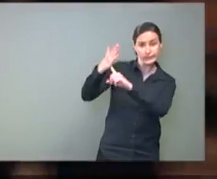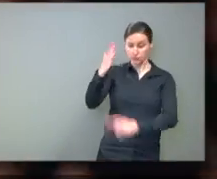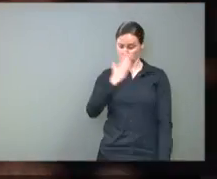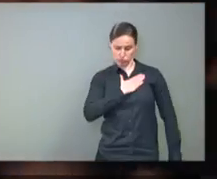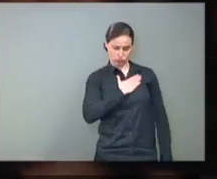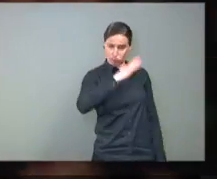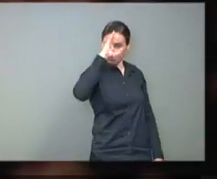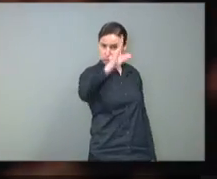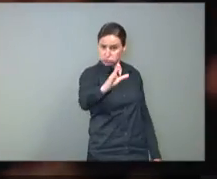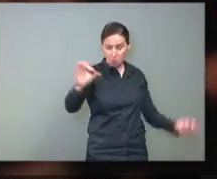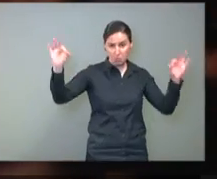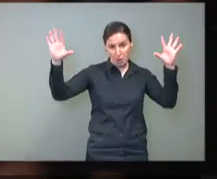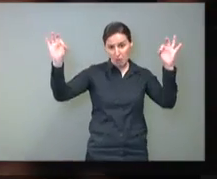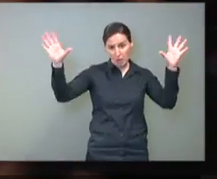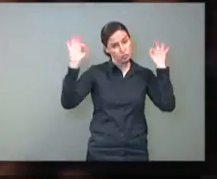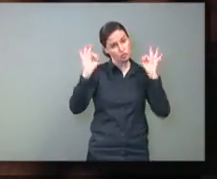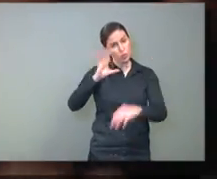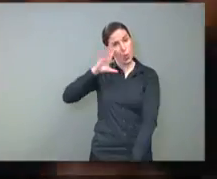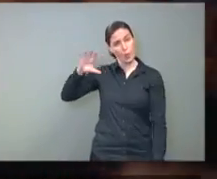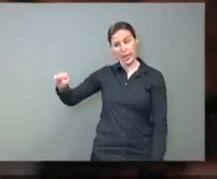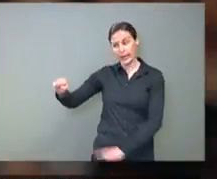rapporte. Point final.